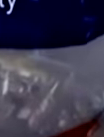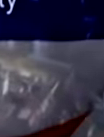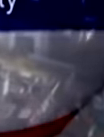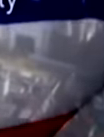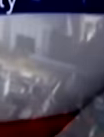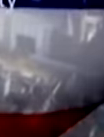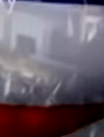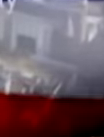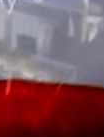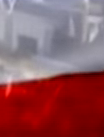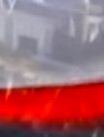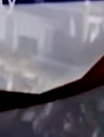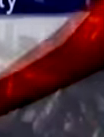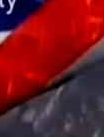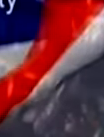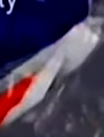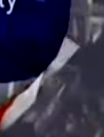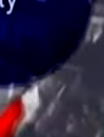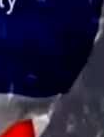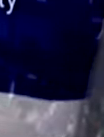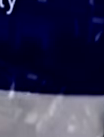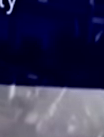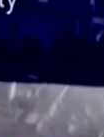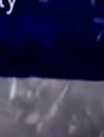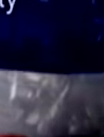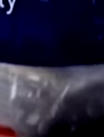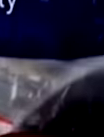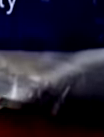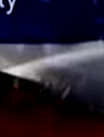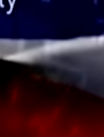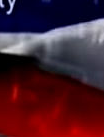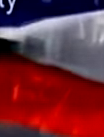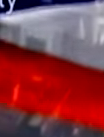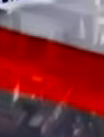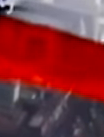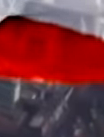ไม่ไกลเพื่อประเทศไทยของทุก